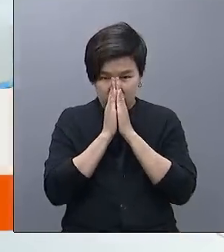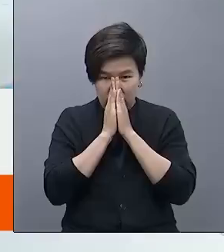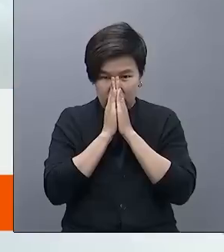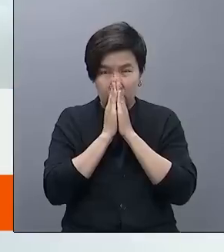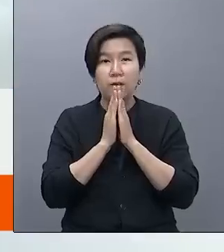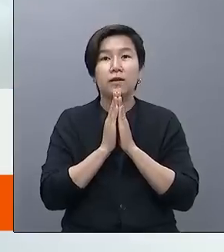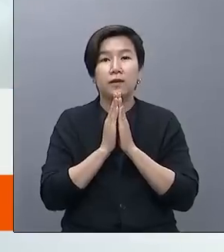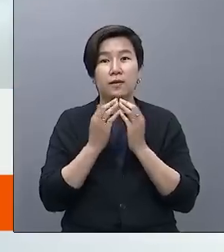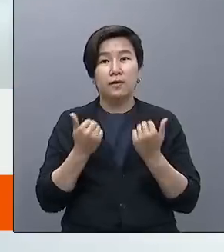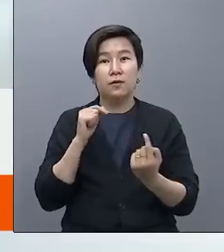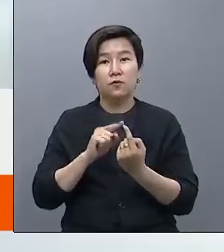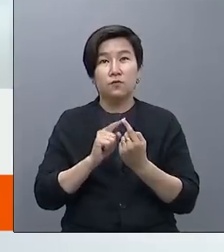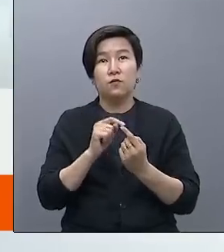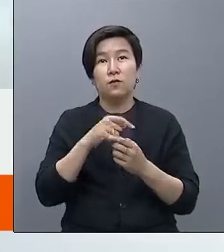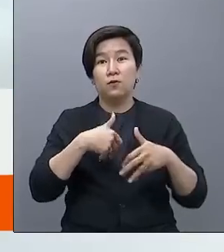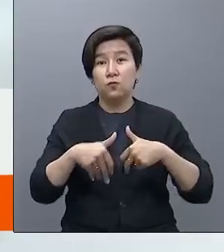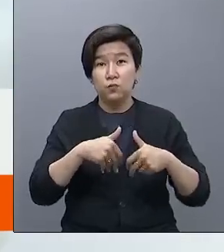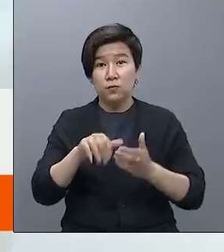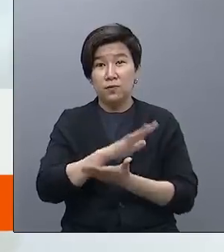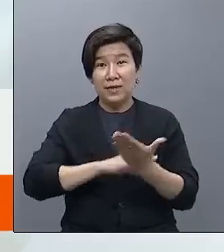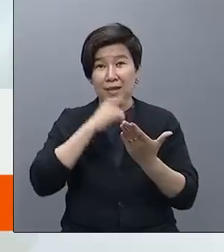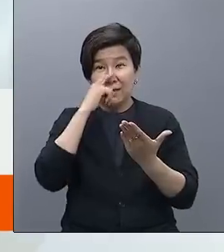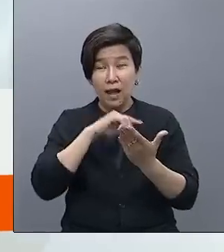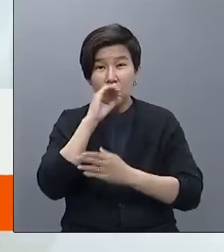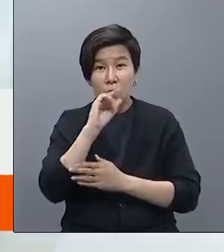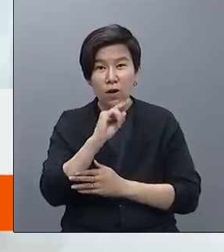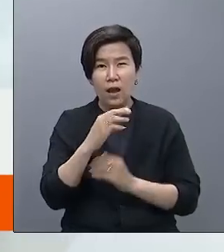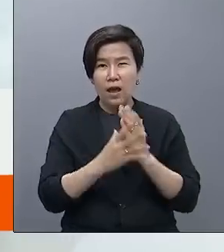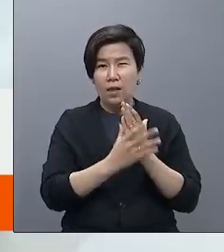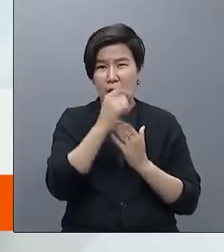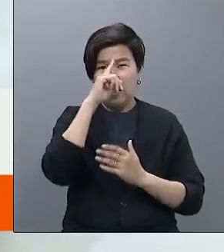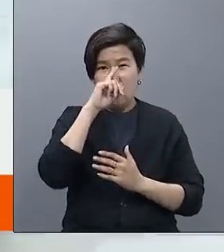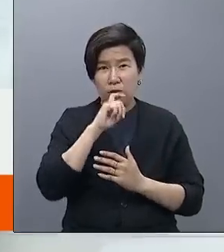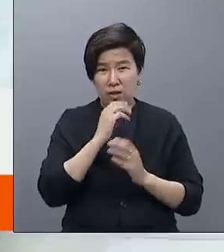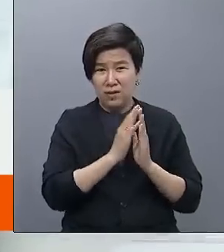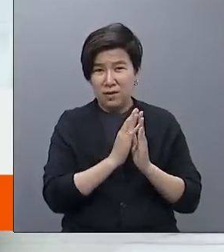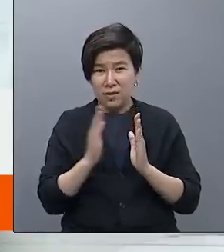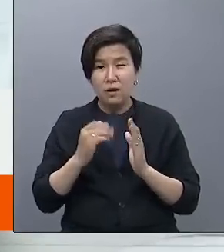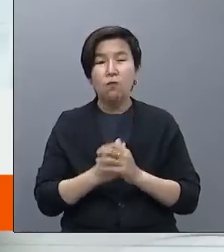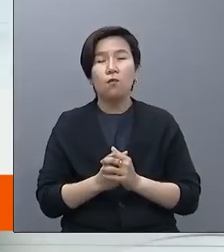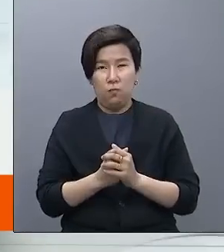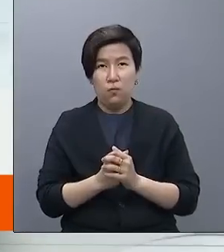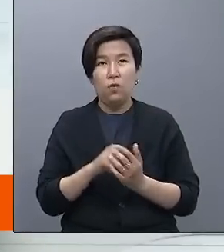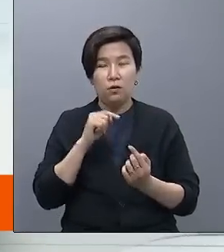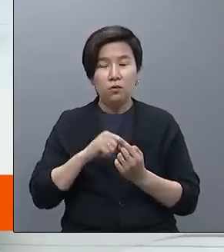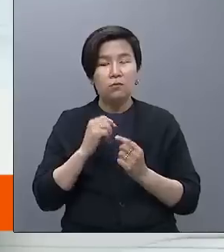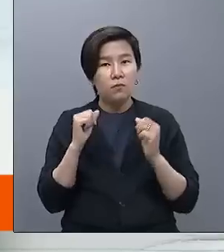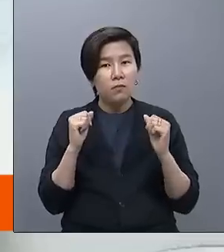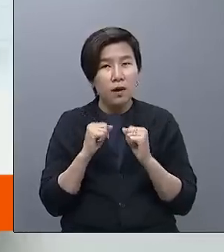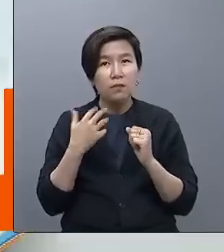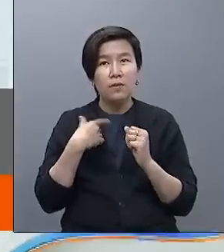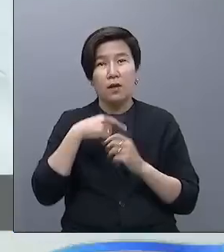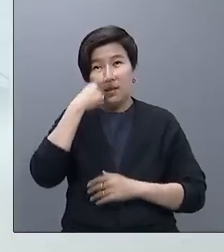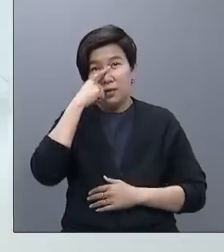สวัสดีค่ะคุณผู้ชมคะสภาพอากาศที่หนาวเย็นลงในช่วงสัปดาห์นี้ยังไม่หยุดอยู่เพียงเท่านี้นะคะยังคงเดินหน้าต่อไปค่ะโดยวันนี้ประเทศไทยตอนบ